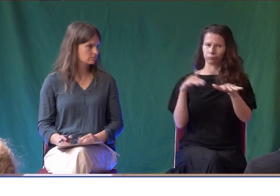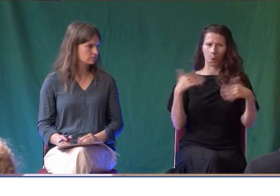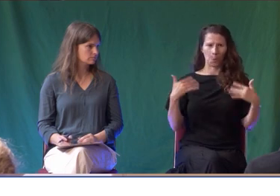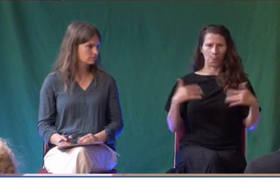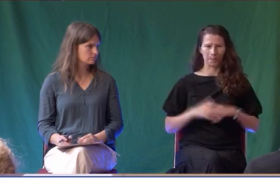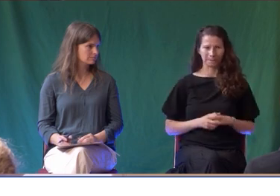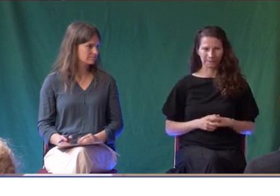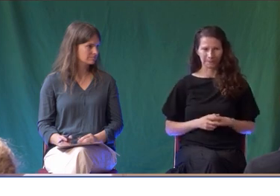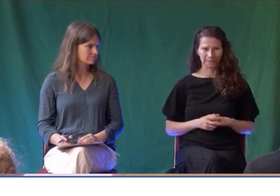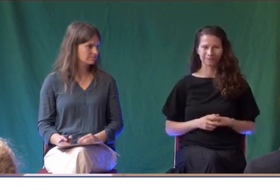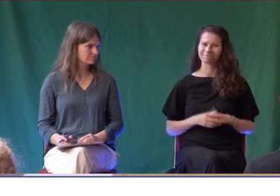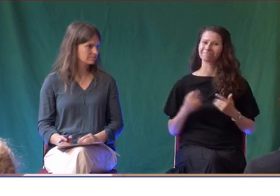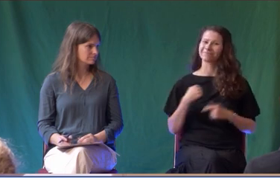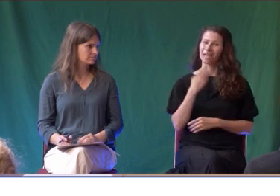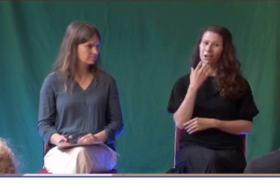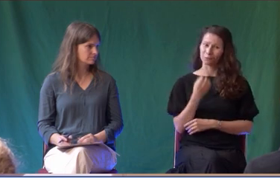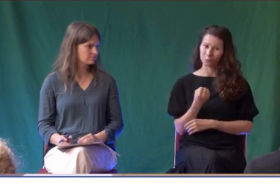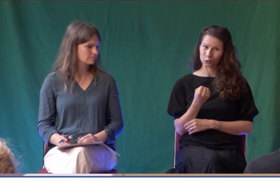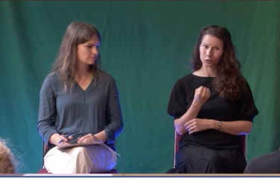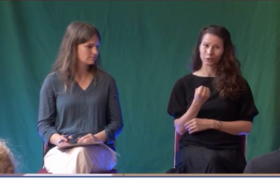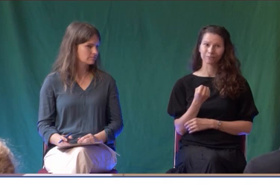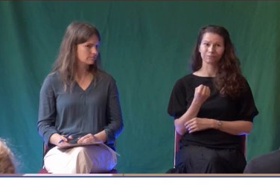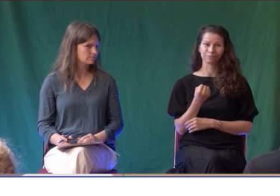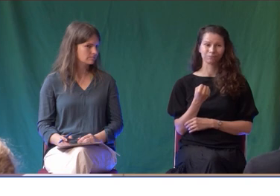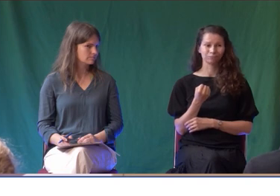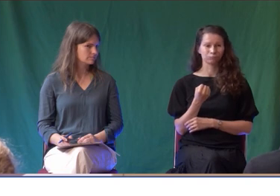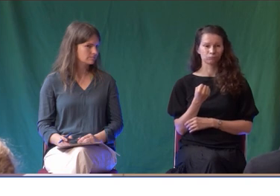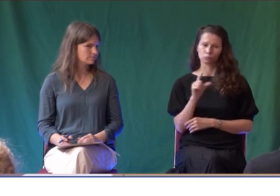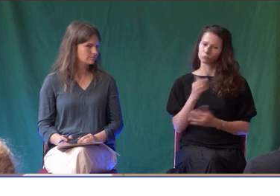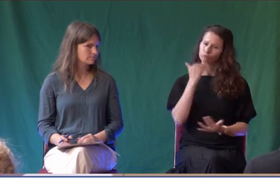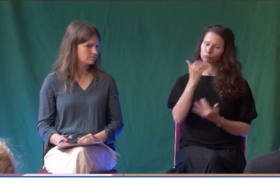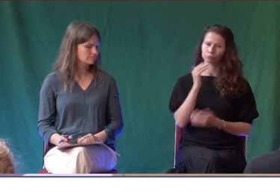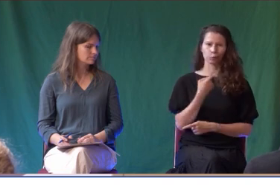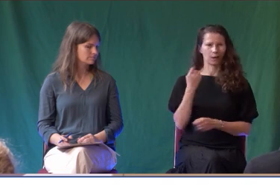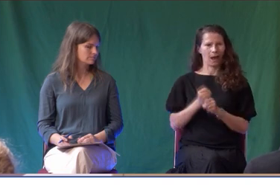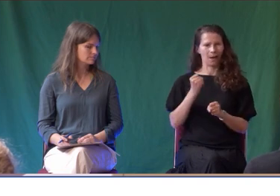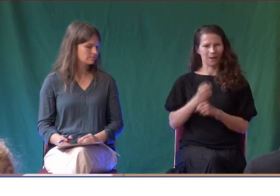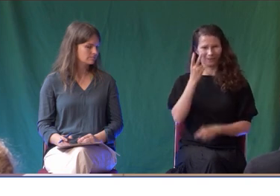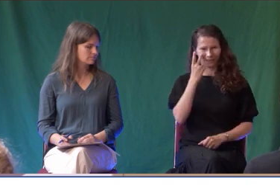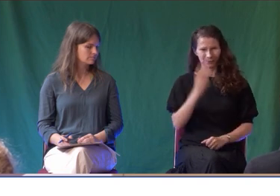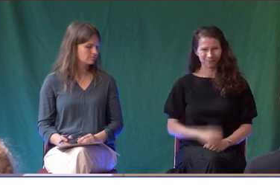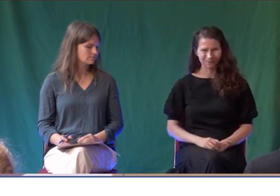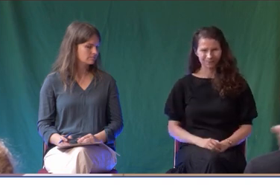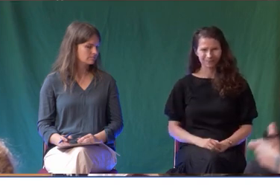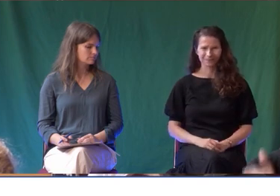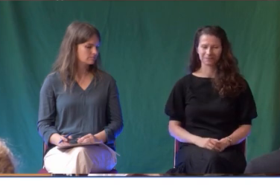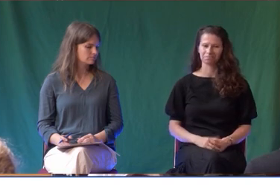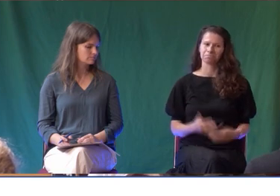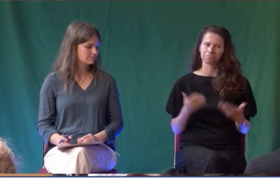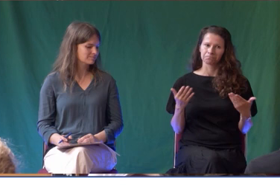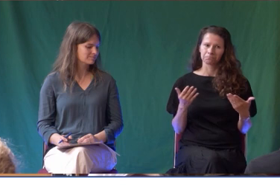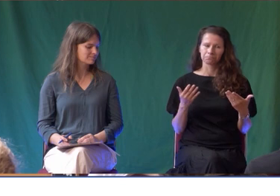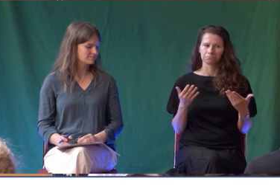möchte einiges ja aus unserer Arbeit berichten vielleicht zunächst